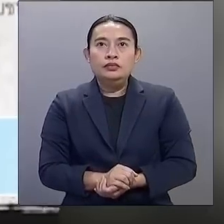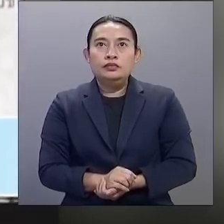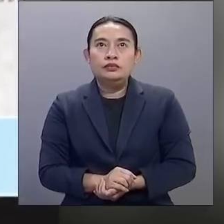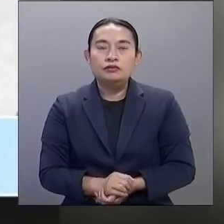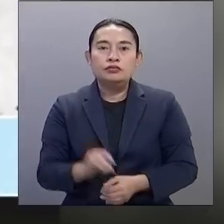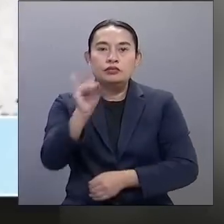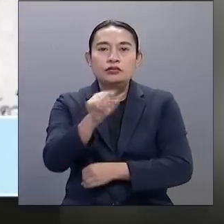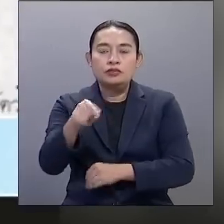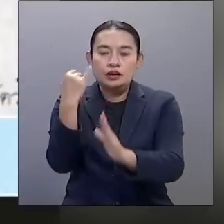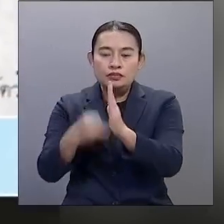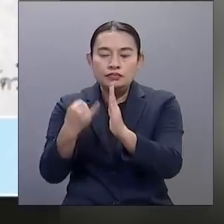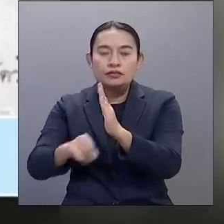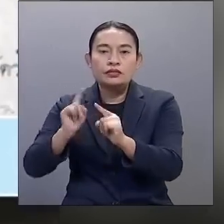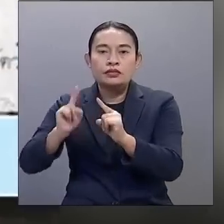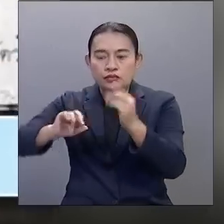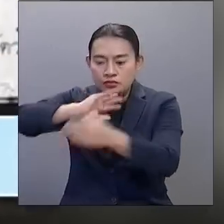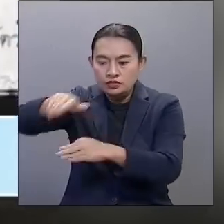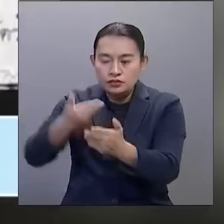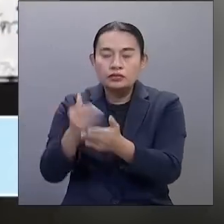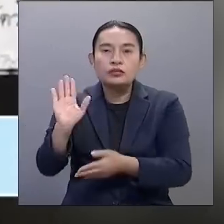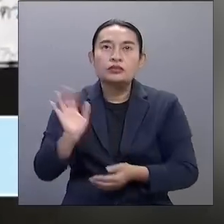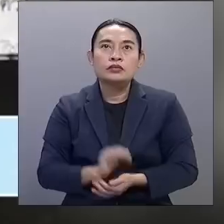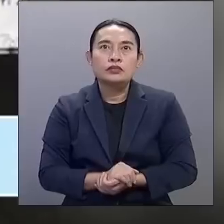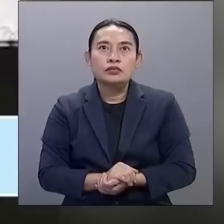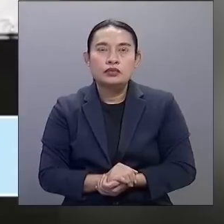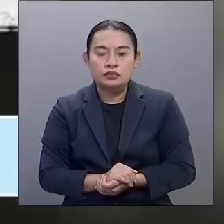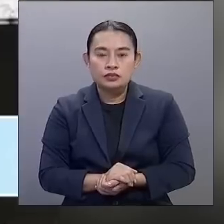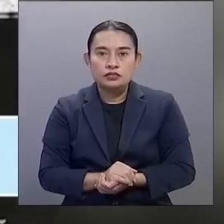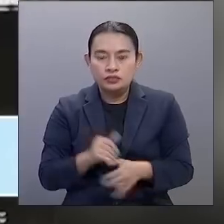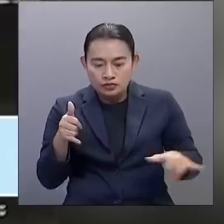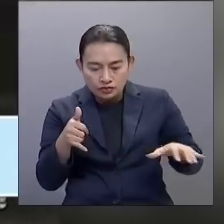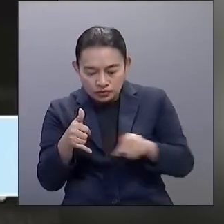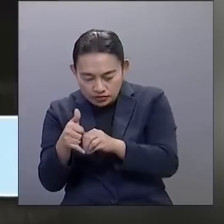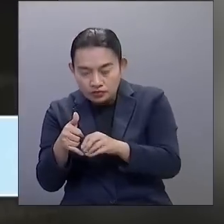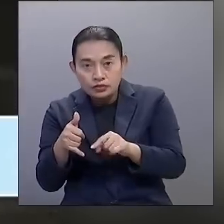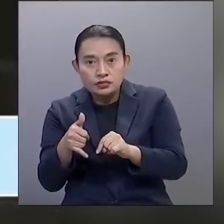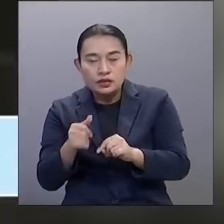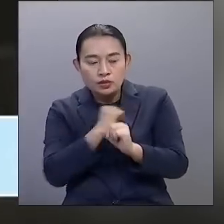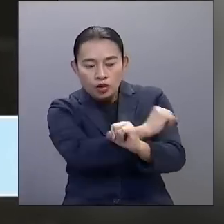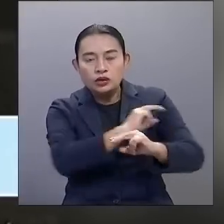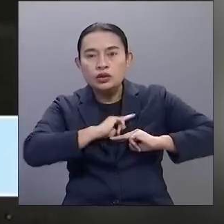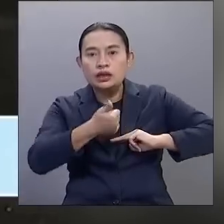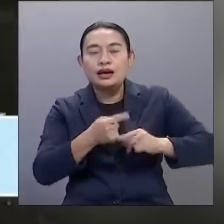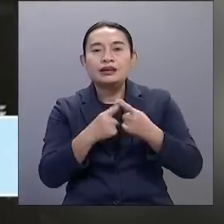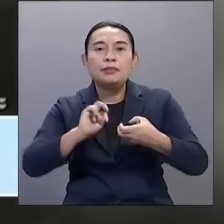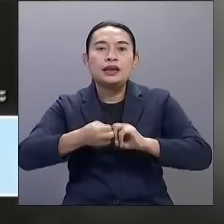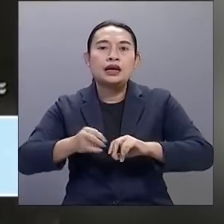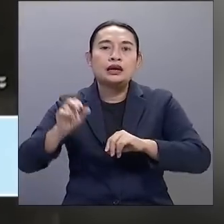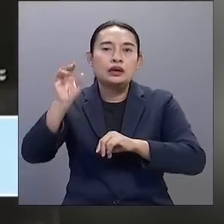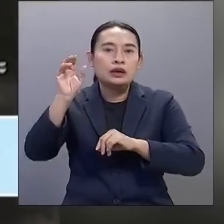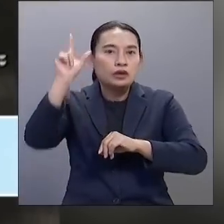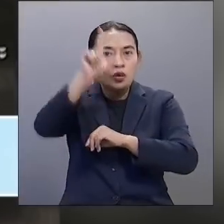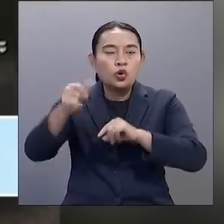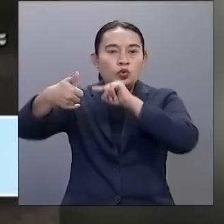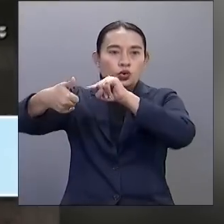ม่ได้มีความผิดทุกกรณีนะเช่นสัตว์จะมาทำร้ายคุณแต่คุณป้องกันตัวอันนี้ได้แต่ปัญหาของคุณลุงเนี่ยผมมองเลยว่า เพราะหลัก